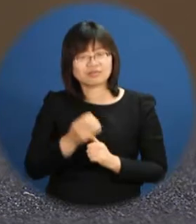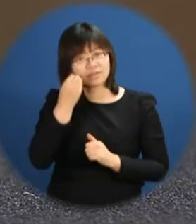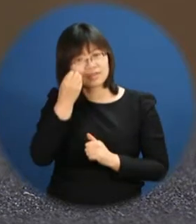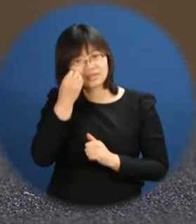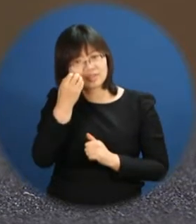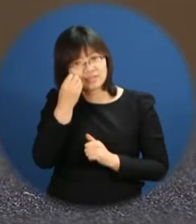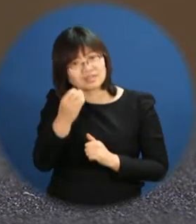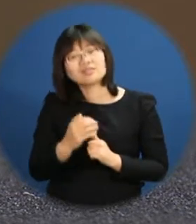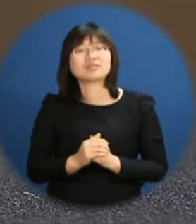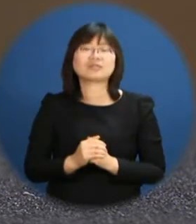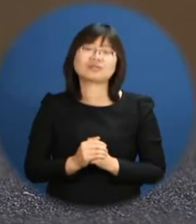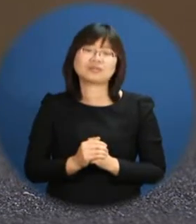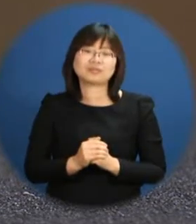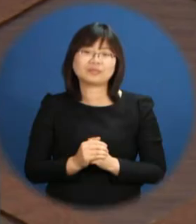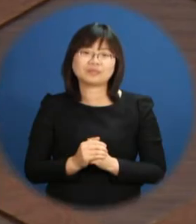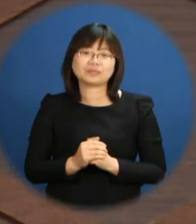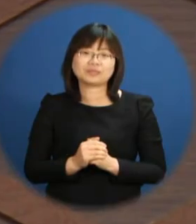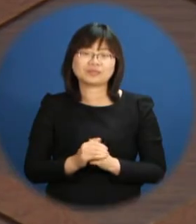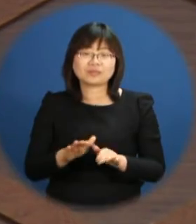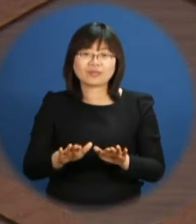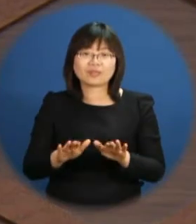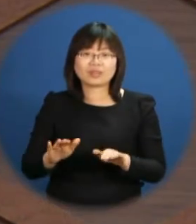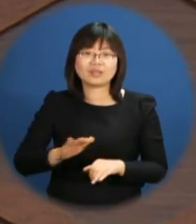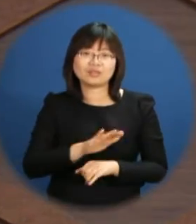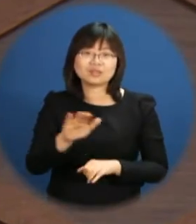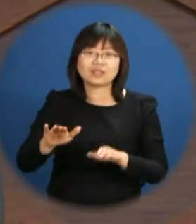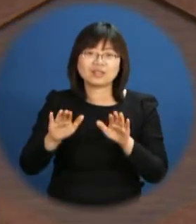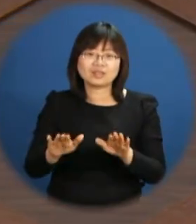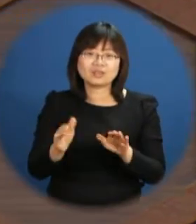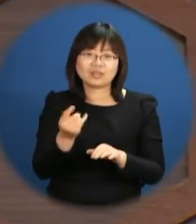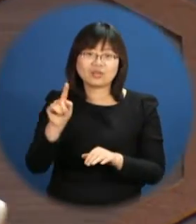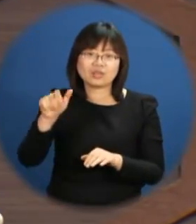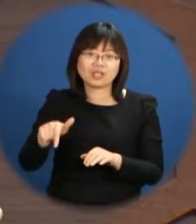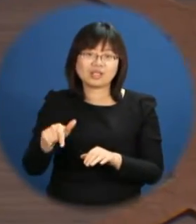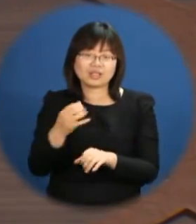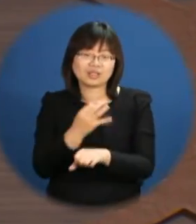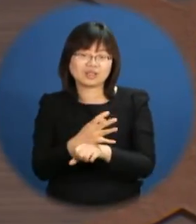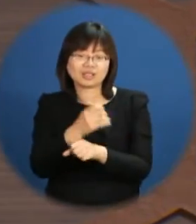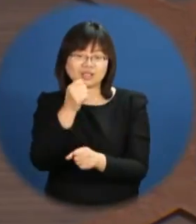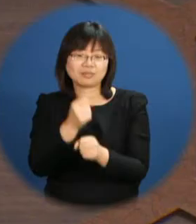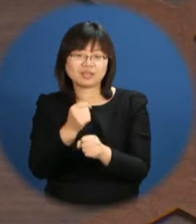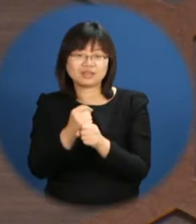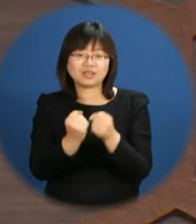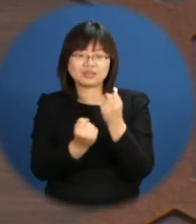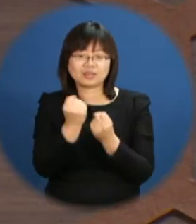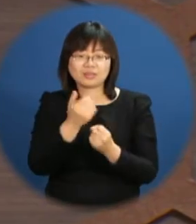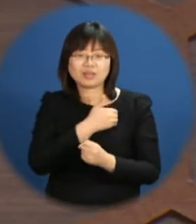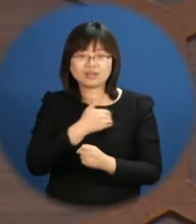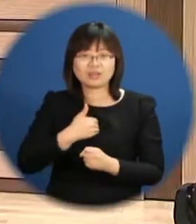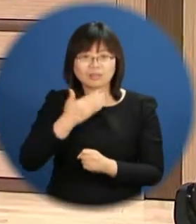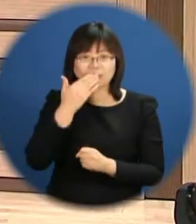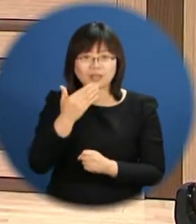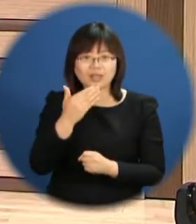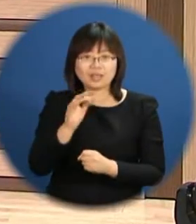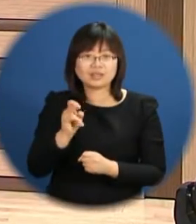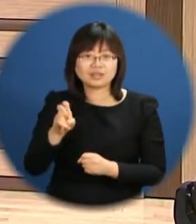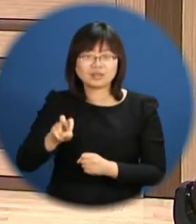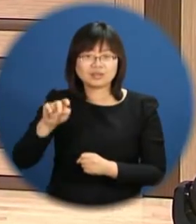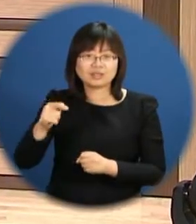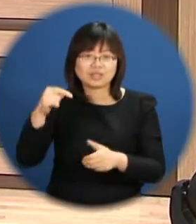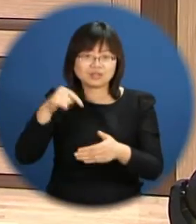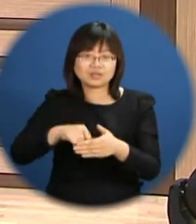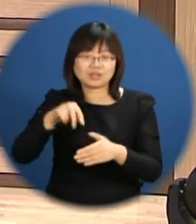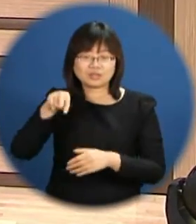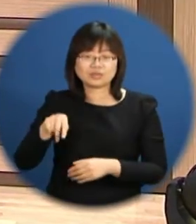하잖아요 이걸 이제 우리가 현대 화학으로 아주 간단히 설명이 됩니다 이염 산속에 수소